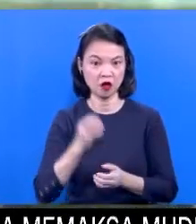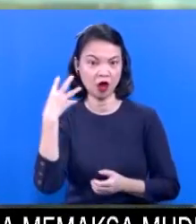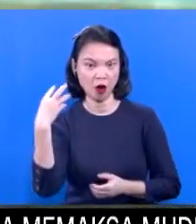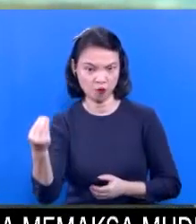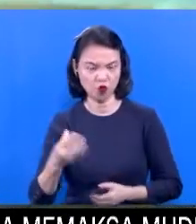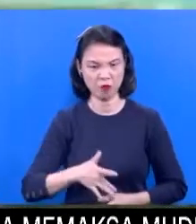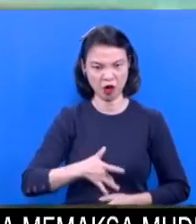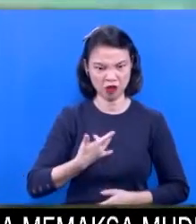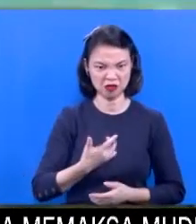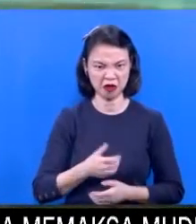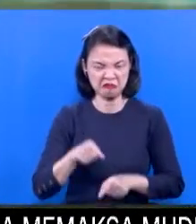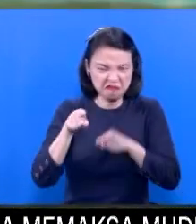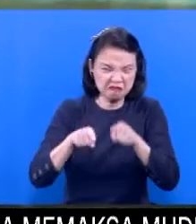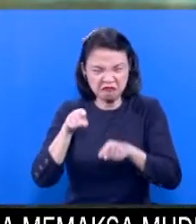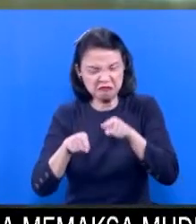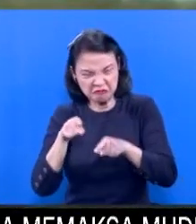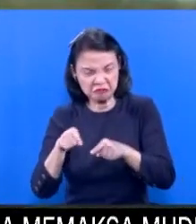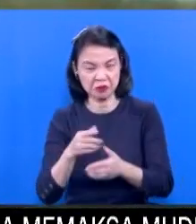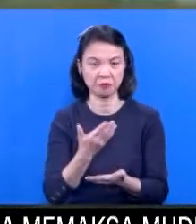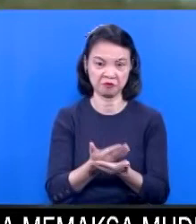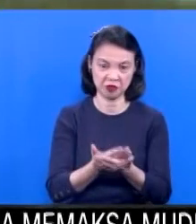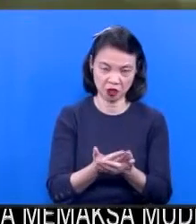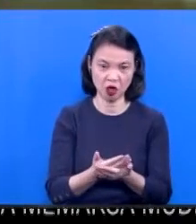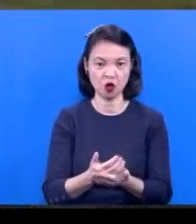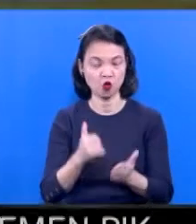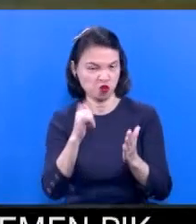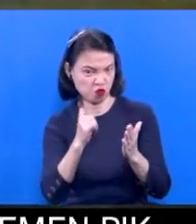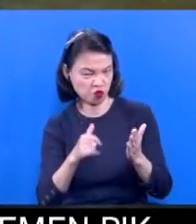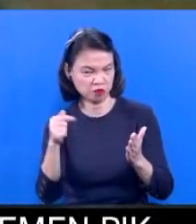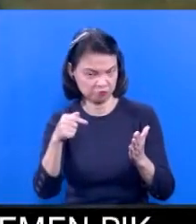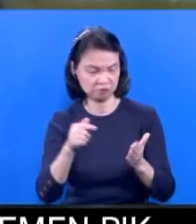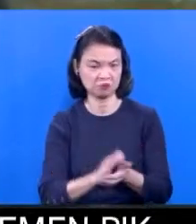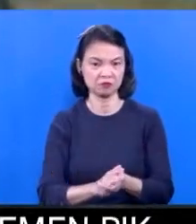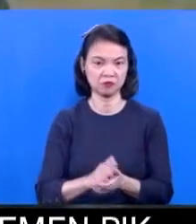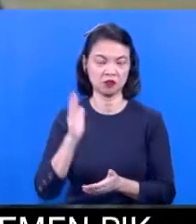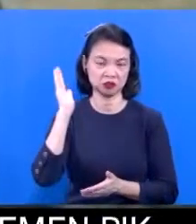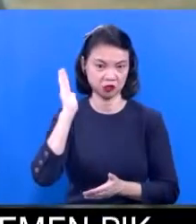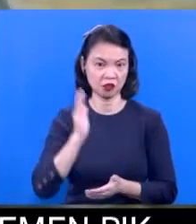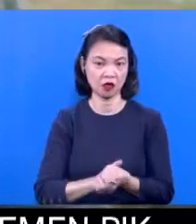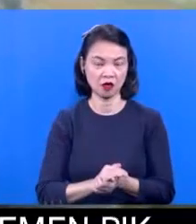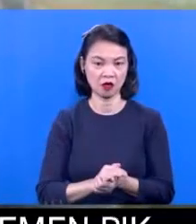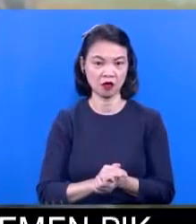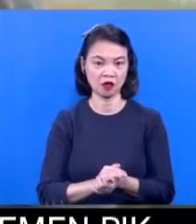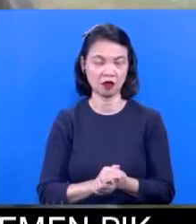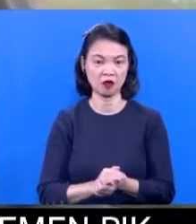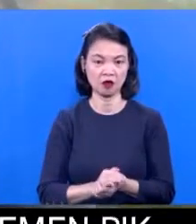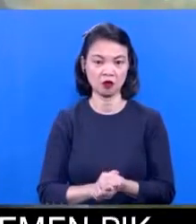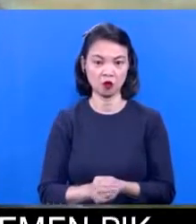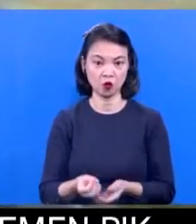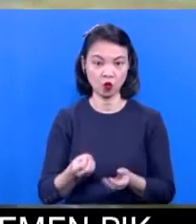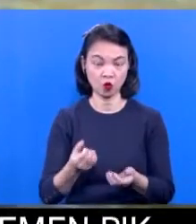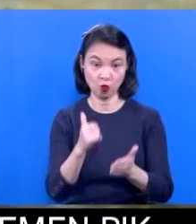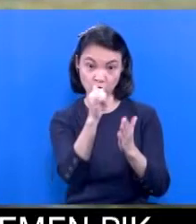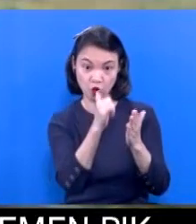Om minta luas untuk klarifikasi cuma setelah Ibu Atik klarifikasi baik secara langsung maupun beberapa media yang